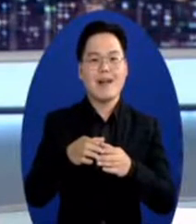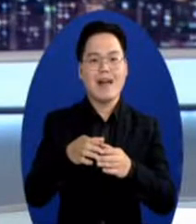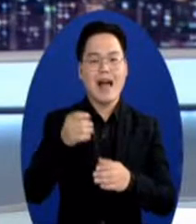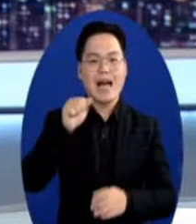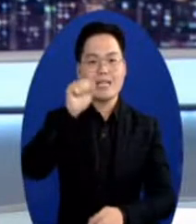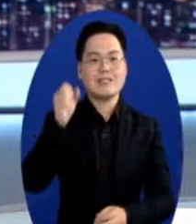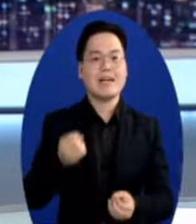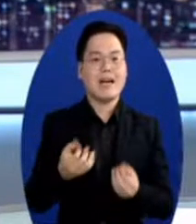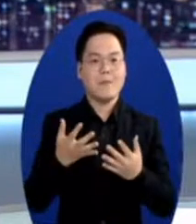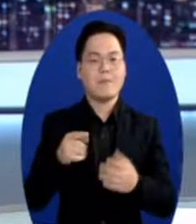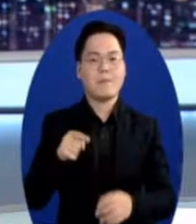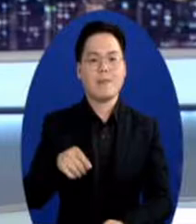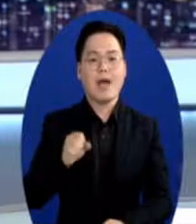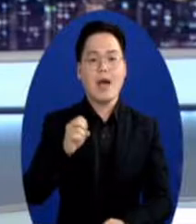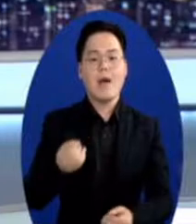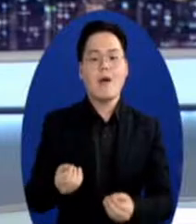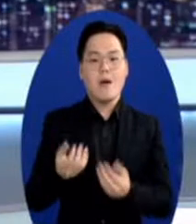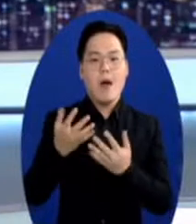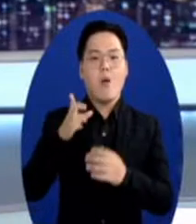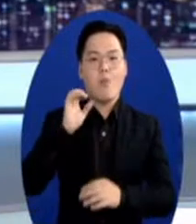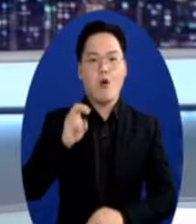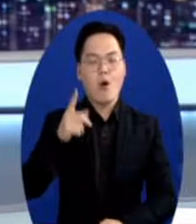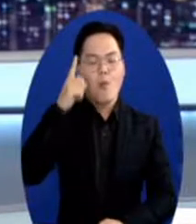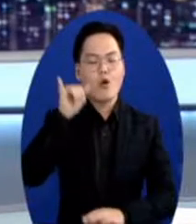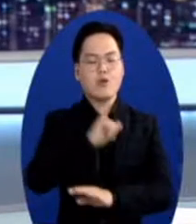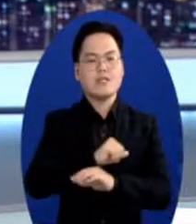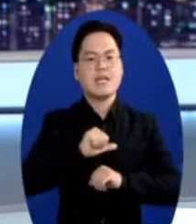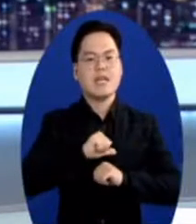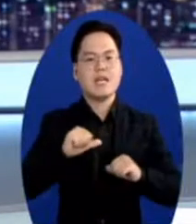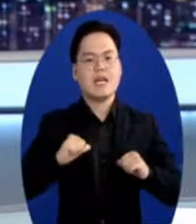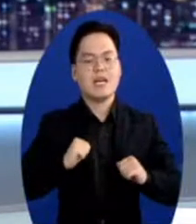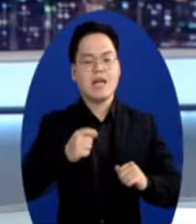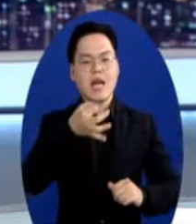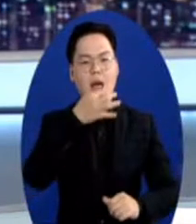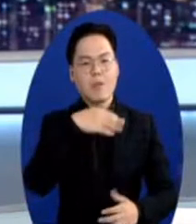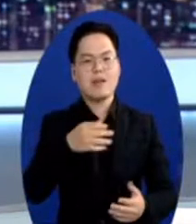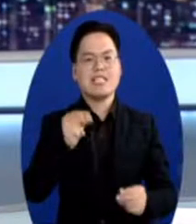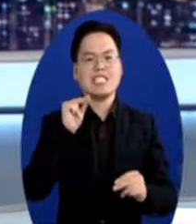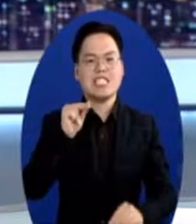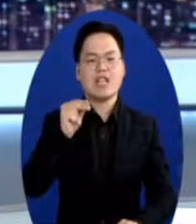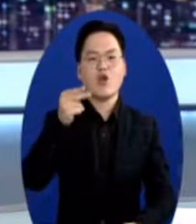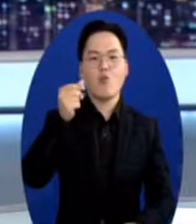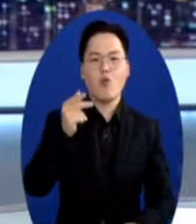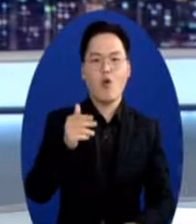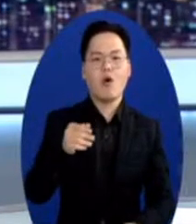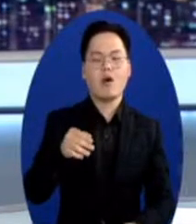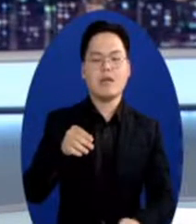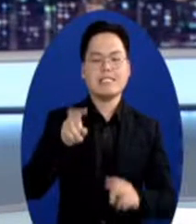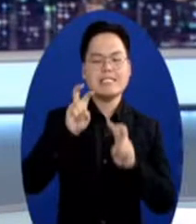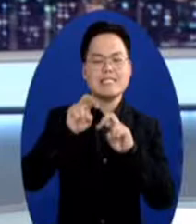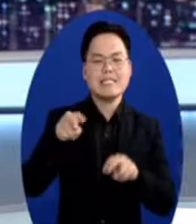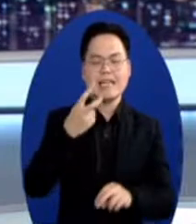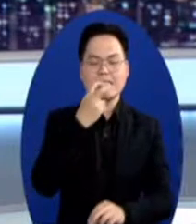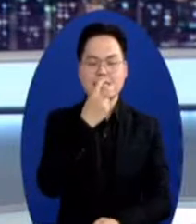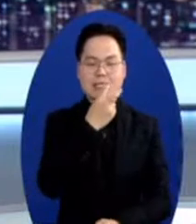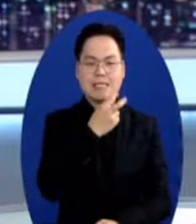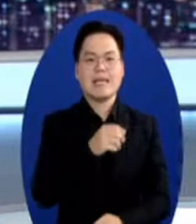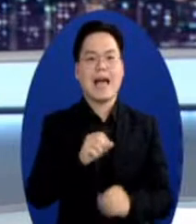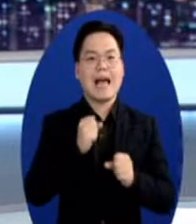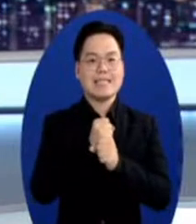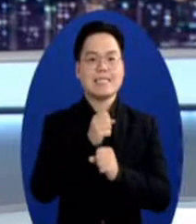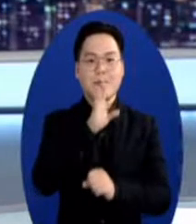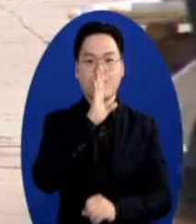Тус агентлаг бий болсноор монголчуудын хэрэглэж байгаа бүхий л эмнэлгийн бүтээгдэхүүний чанар, үн хэрэглэн дээр нэгдсэн хяналт тавьж